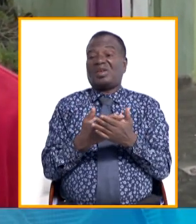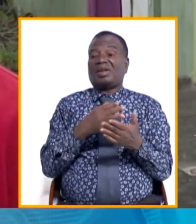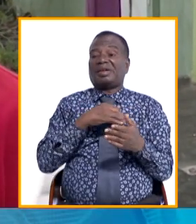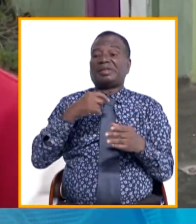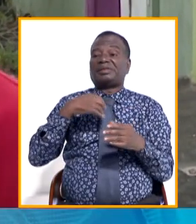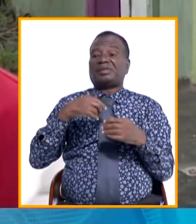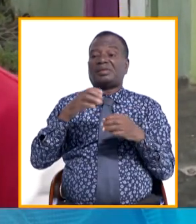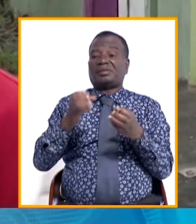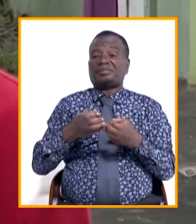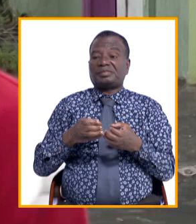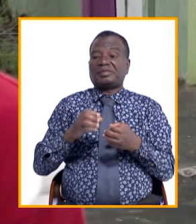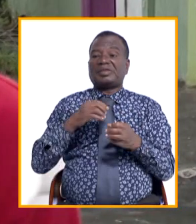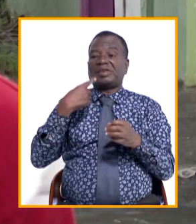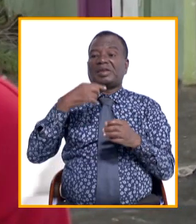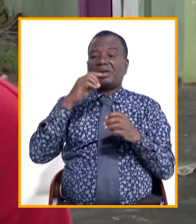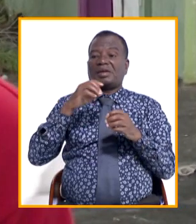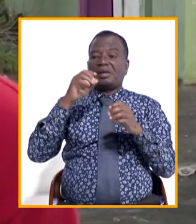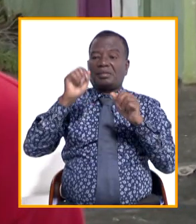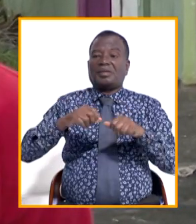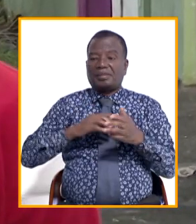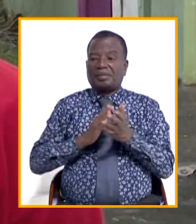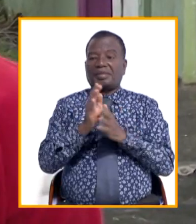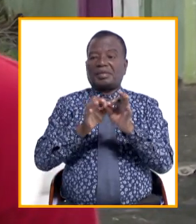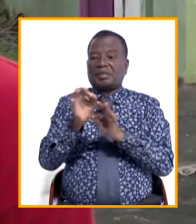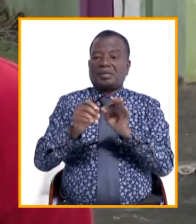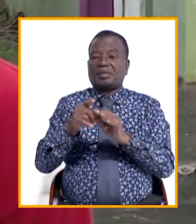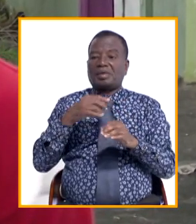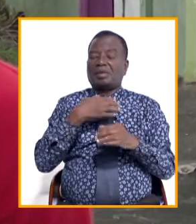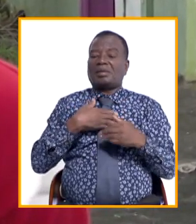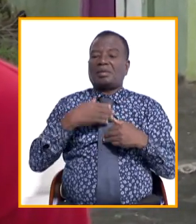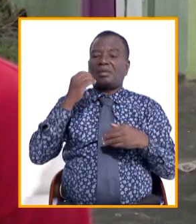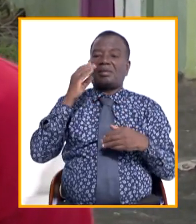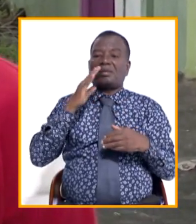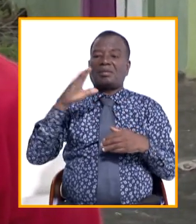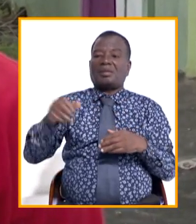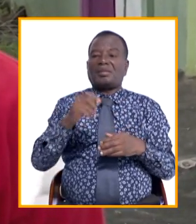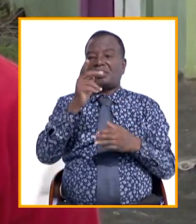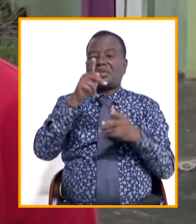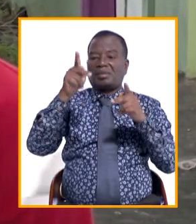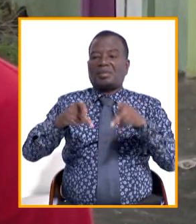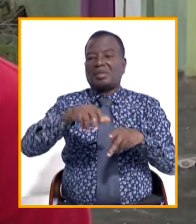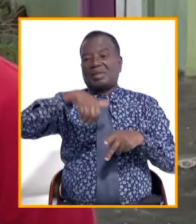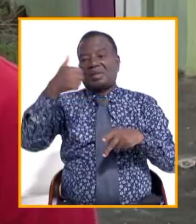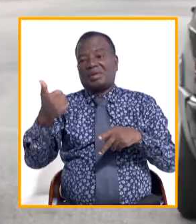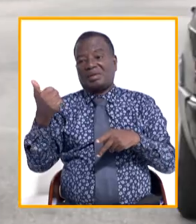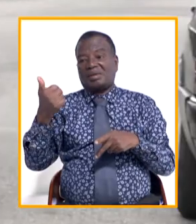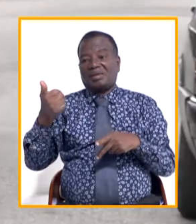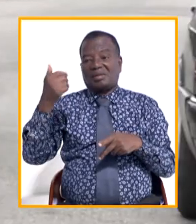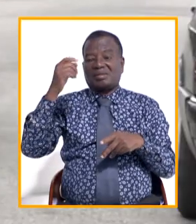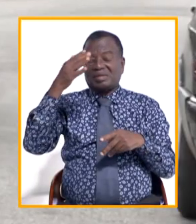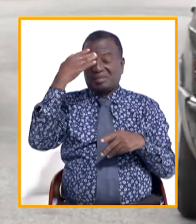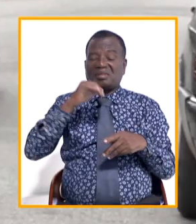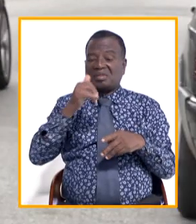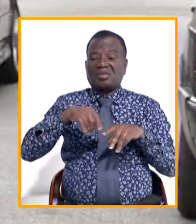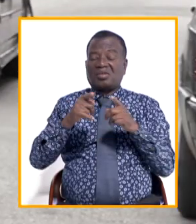sais qui peut bien gérer moi, ma maison. Donc je vote pour la personne. On prend quelqu'un ailleurs pour l'envoyer qui ne sait pas comment on peut gérer moi, mes besoins à la